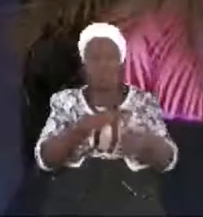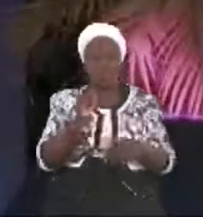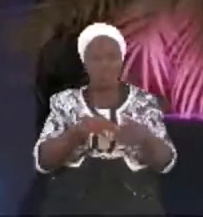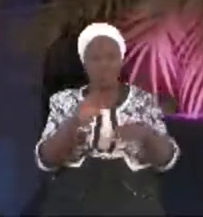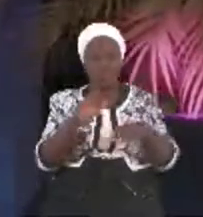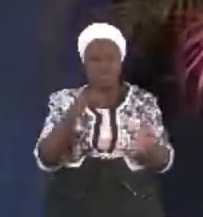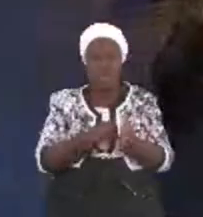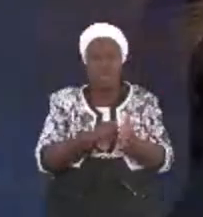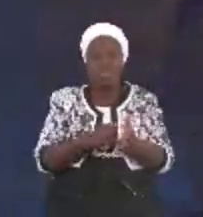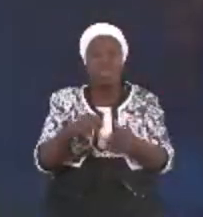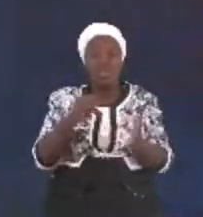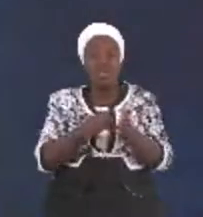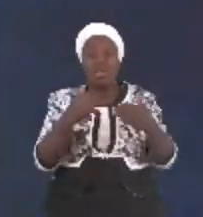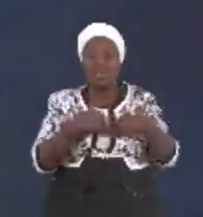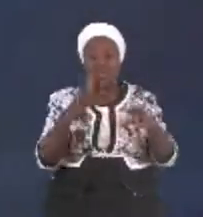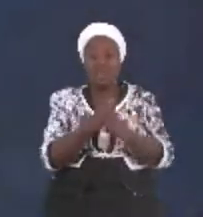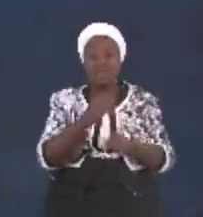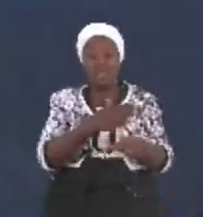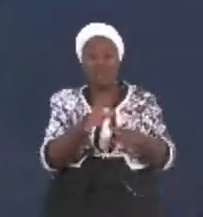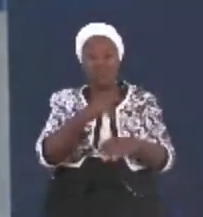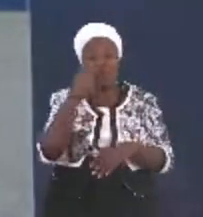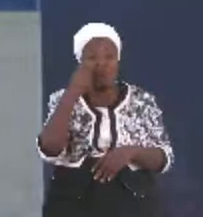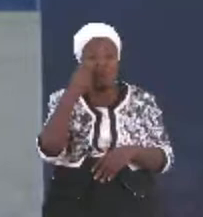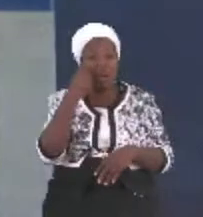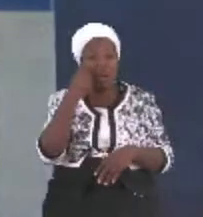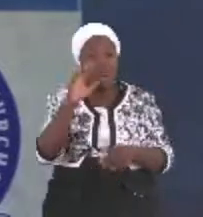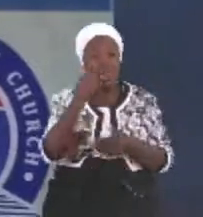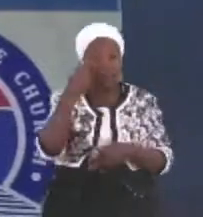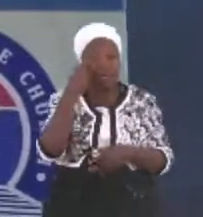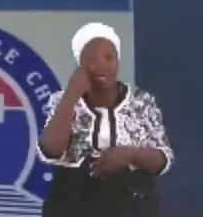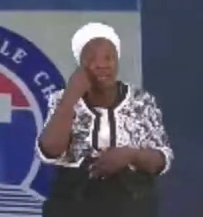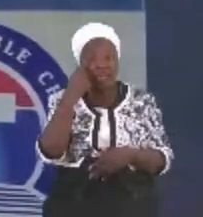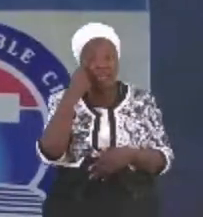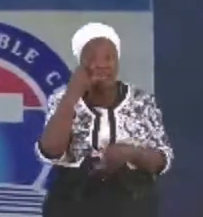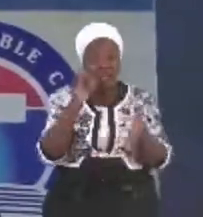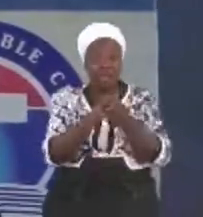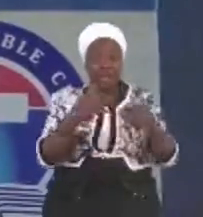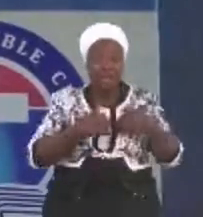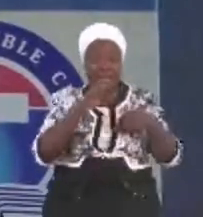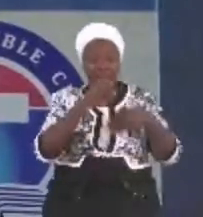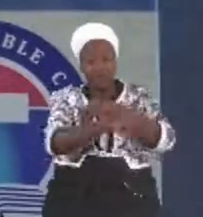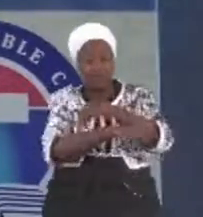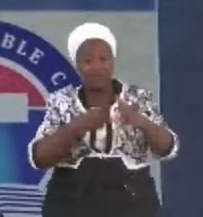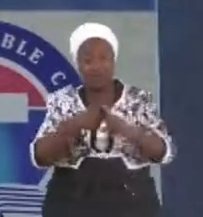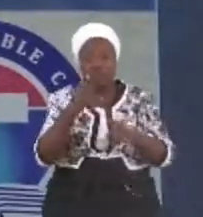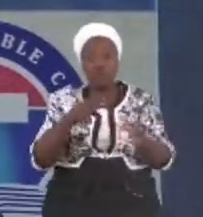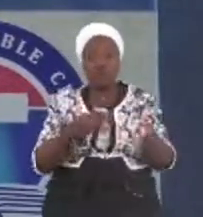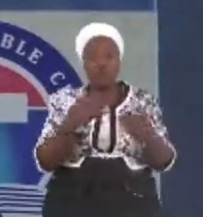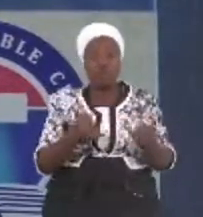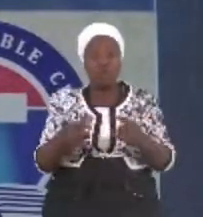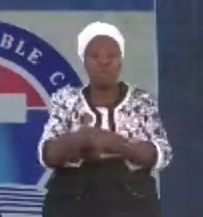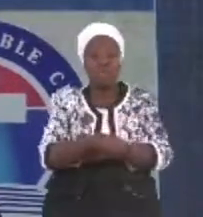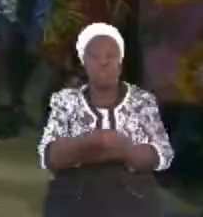chose qui t'a pincé, t'a privé de ta vue. Cette vue qui t'a été ôtée, tu vas